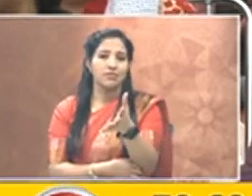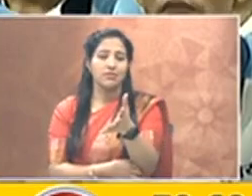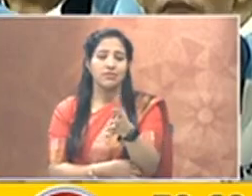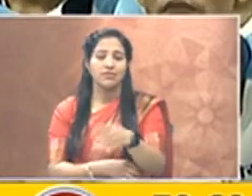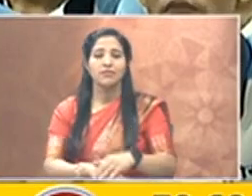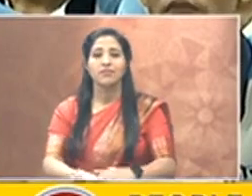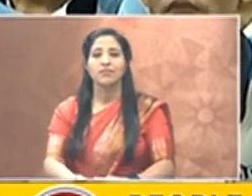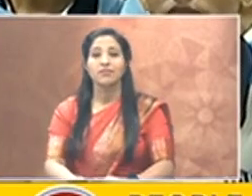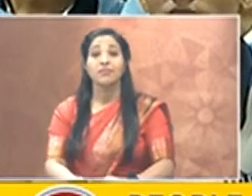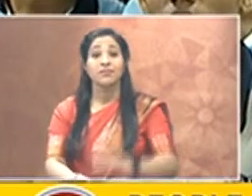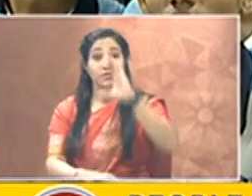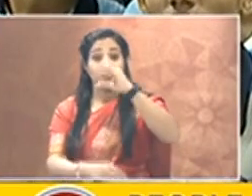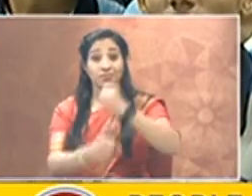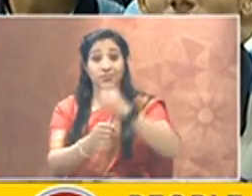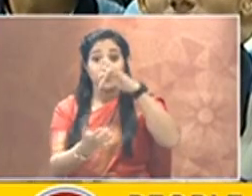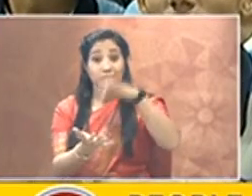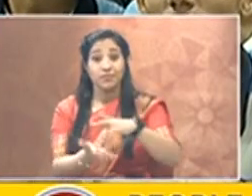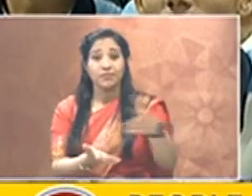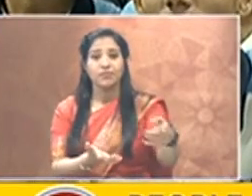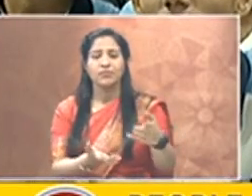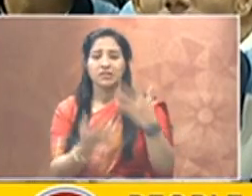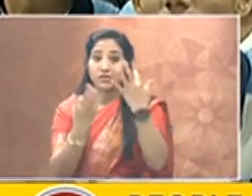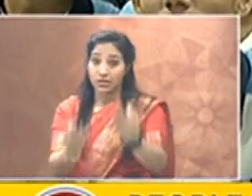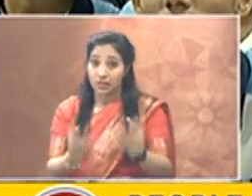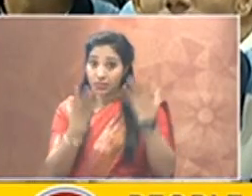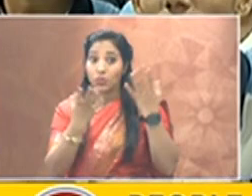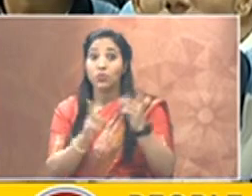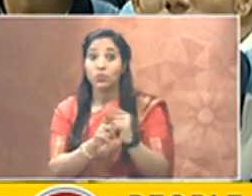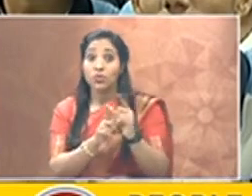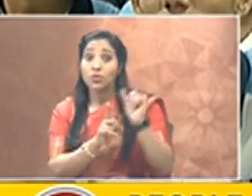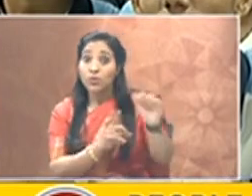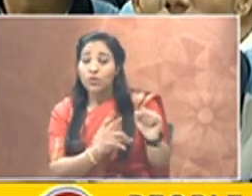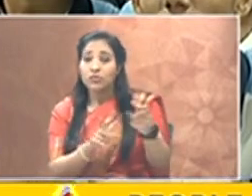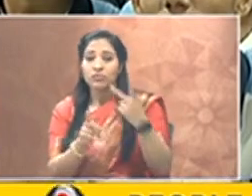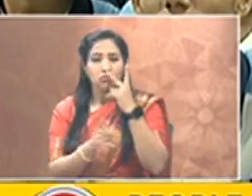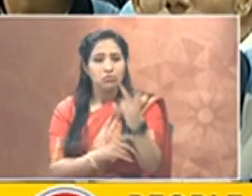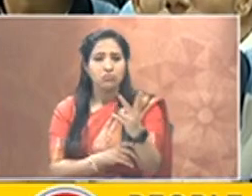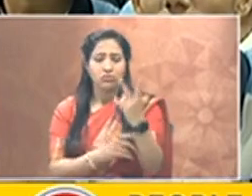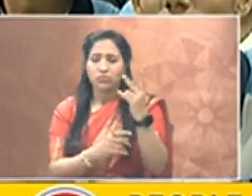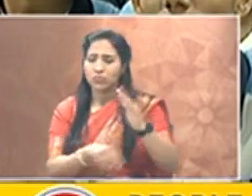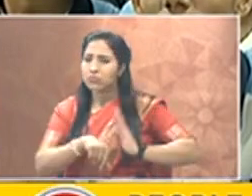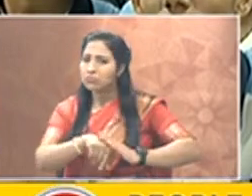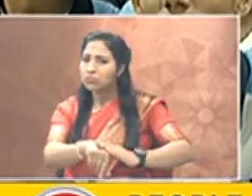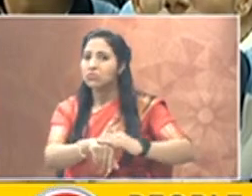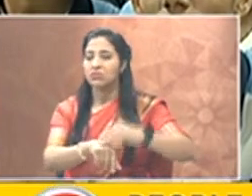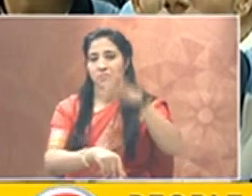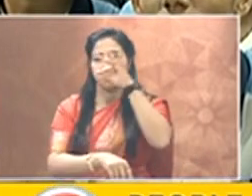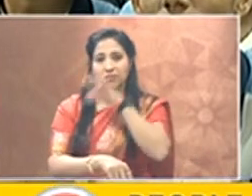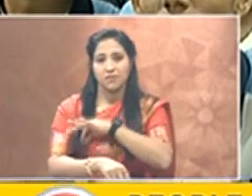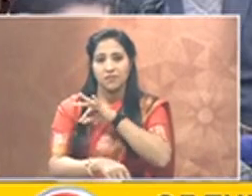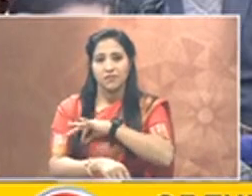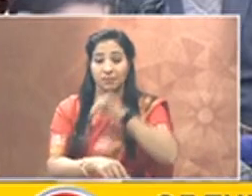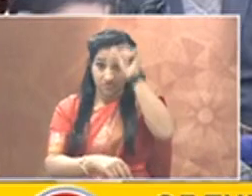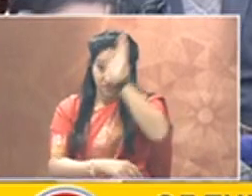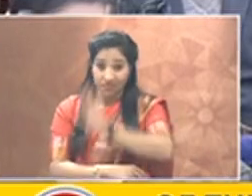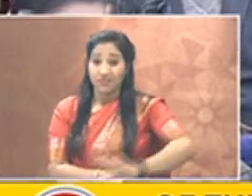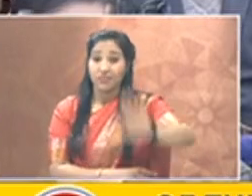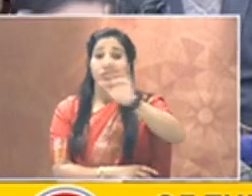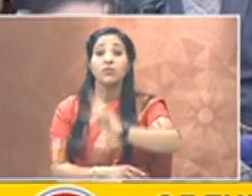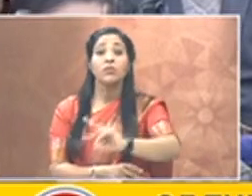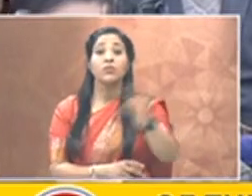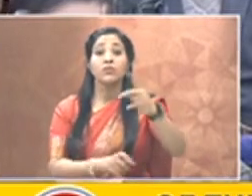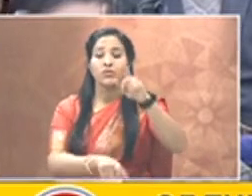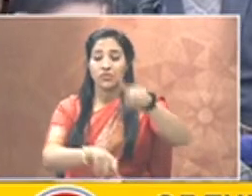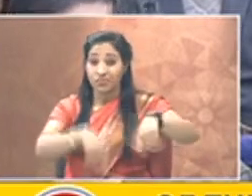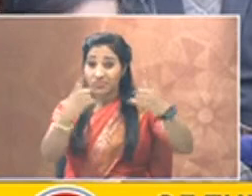है। छत्तीसगढ़ की इस अनूठी पहल और इसके अनुभवों का लाभ देश के दूसरे